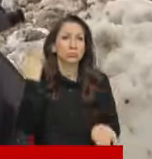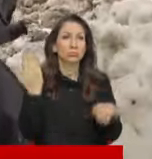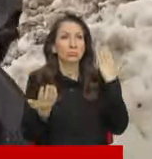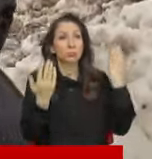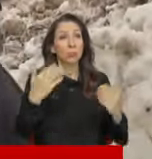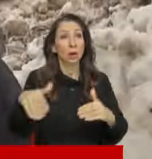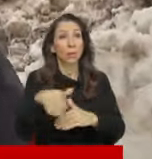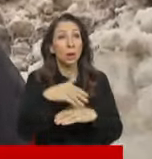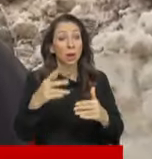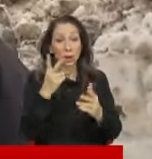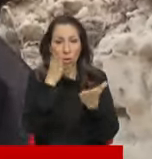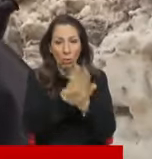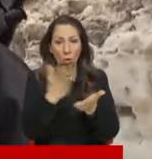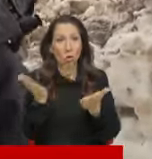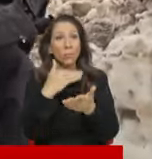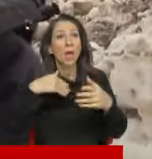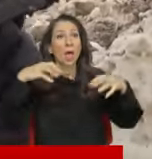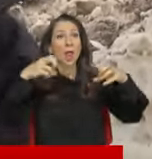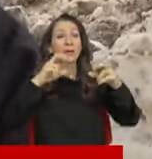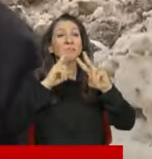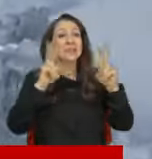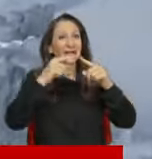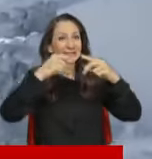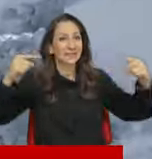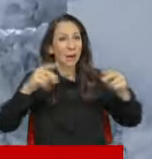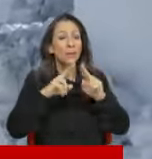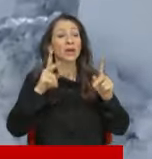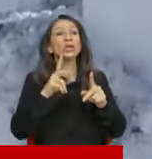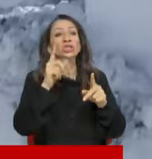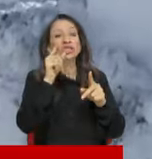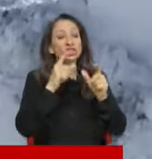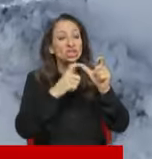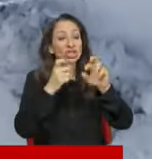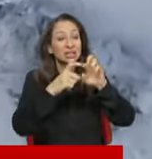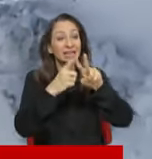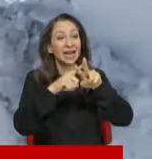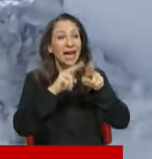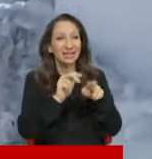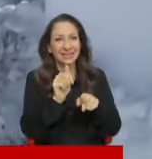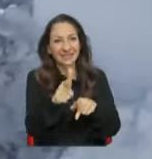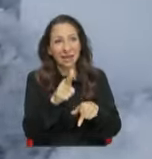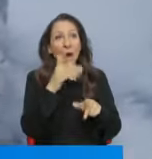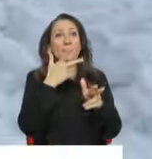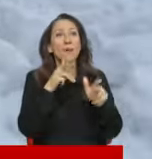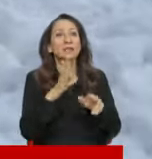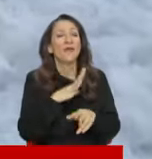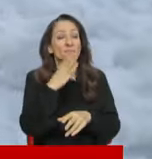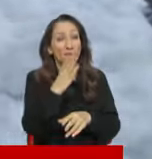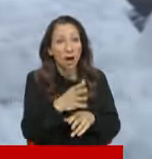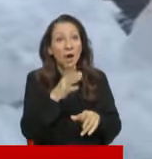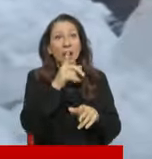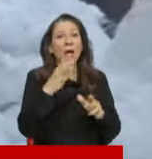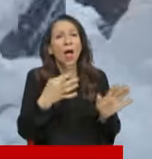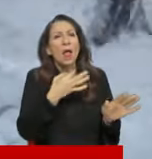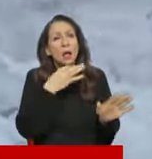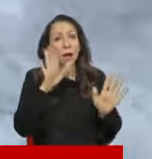Mahalle ik büdü zaten bizim Elektrik telleri kopmuş Şırnak'ın beytüşşebab ilçesinde de benzer görüntüler kaydedildi yaylada